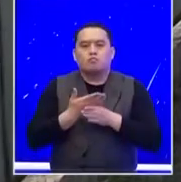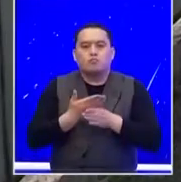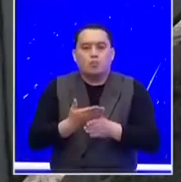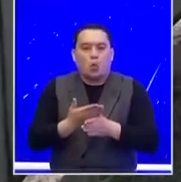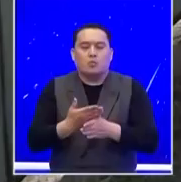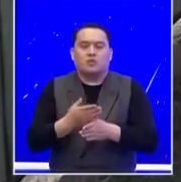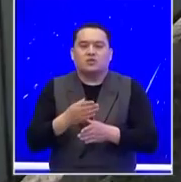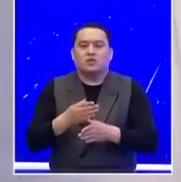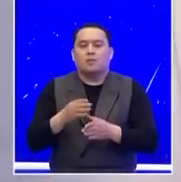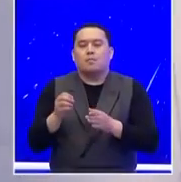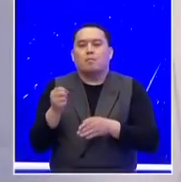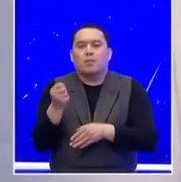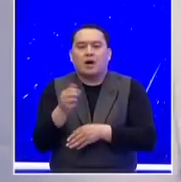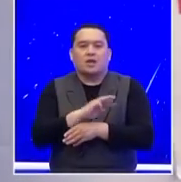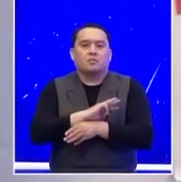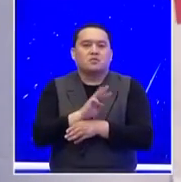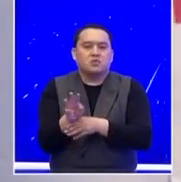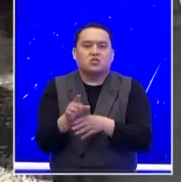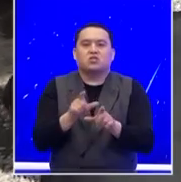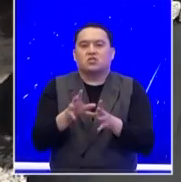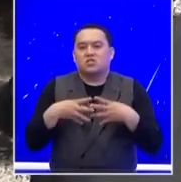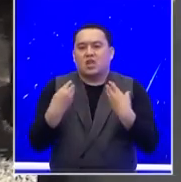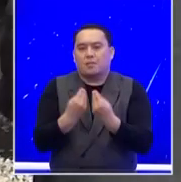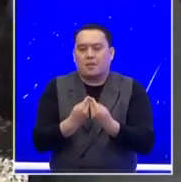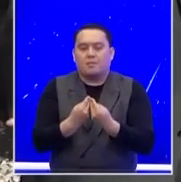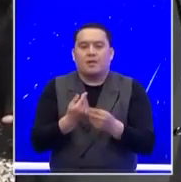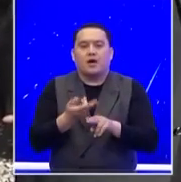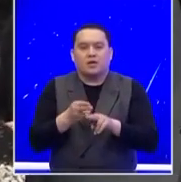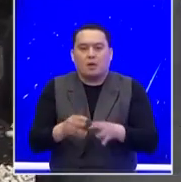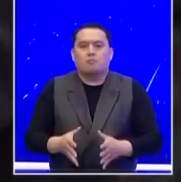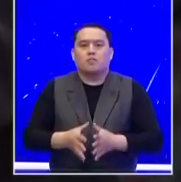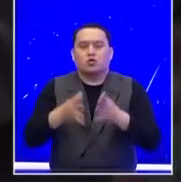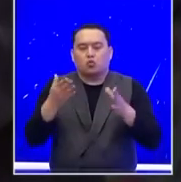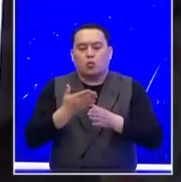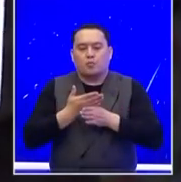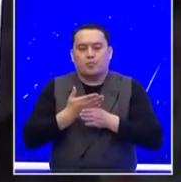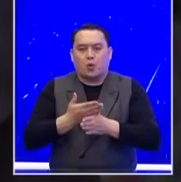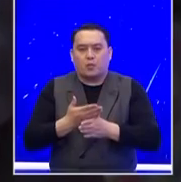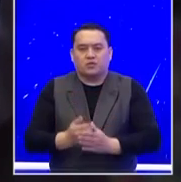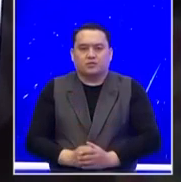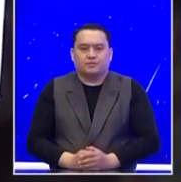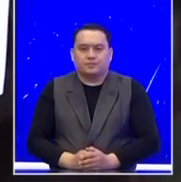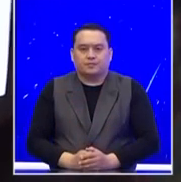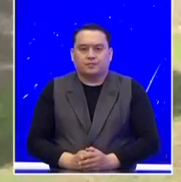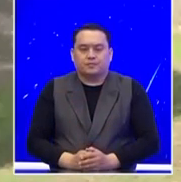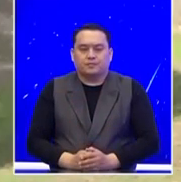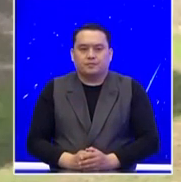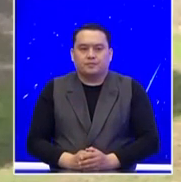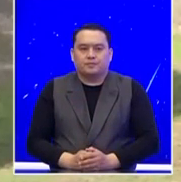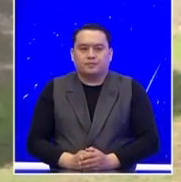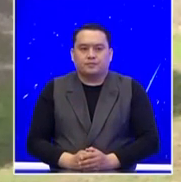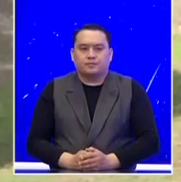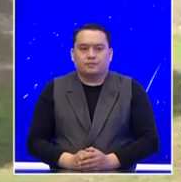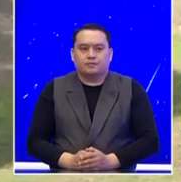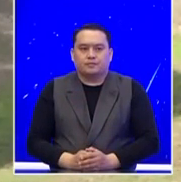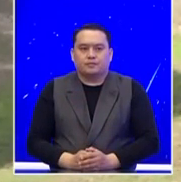слоям населения продолжилась. В этот день волонтеры посетили 7 семей. Организаторы с гордостью говорят, это наш гражданский долг. Мы на этом